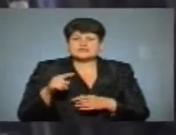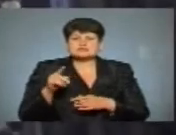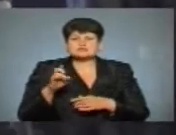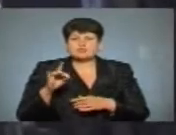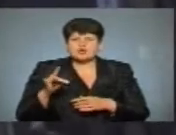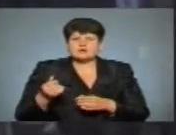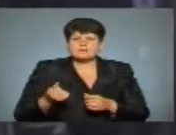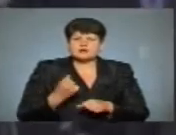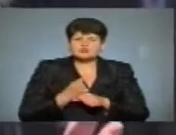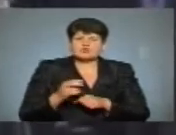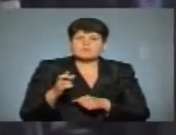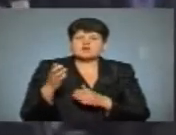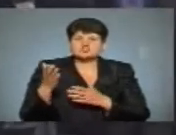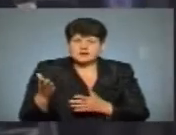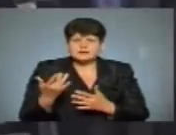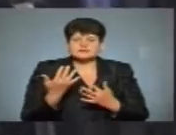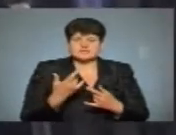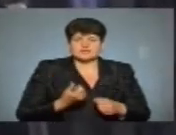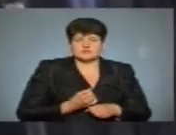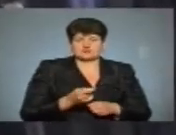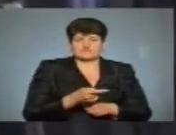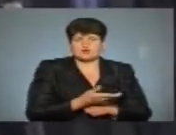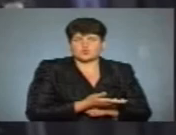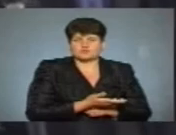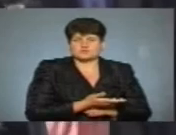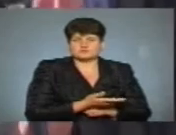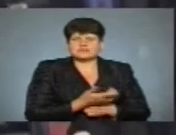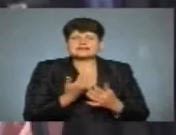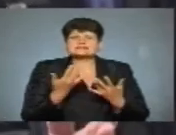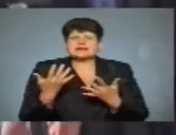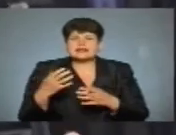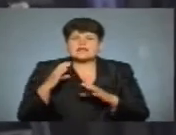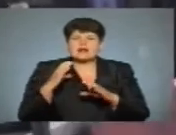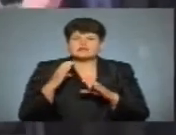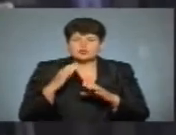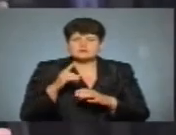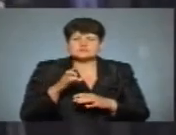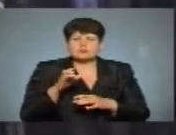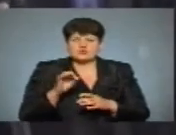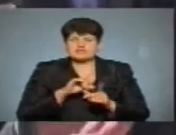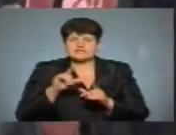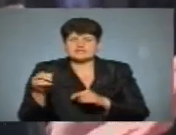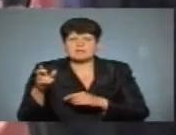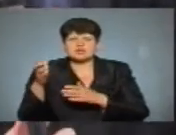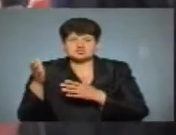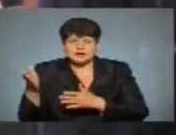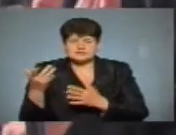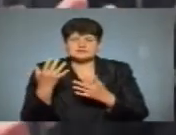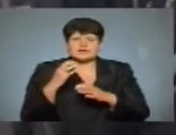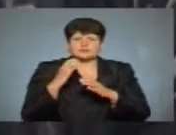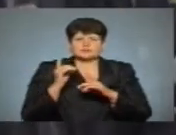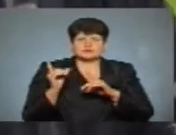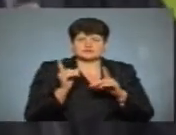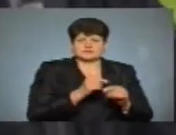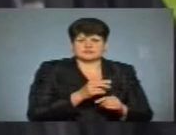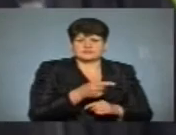в Бережанах і скільки людей зі Зборова працює в Тернополі? Скільки автобусів зі Зборова йде в Бережани, скільки автобусів зі Зборова